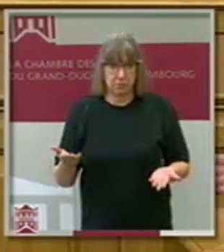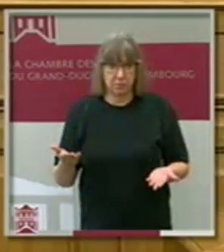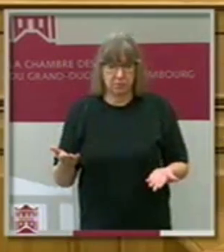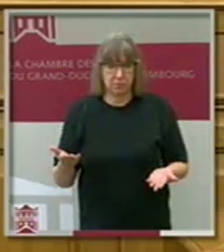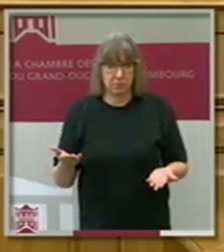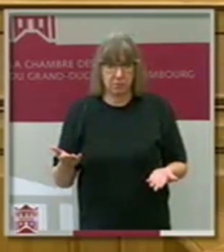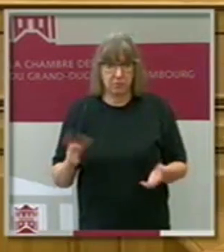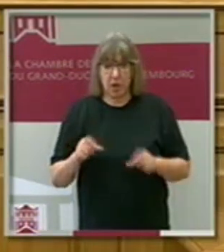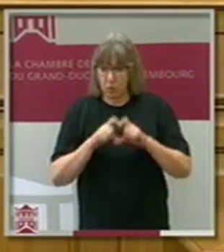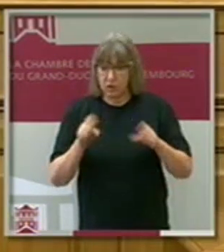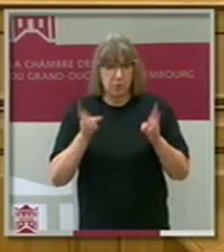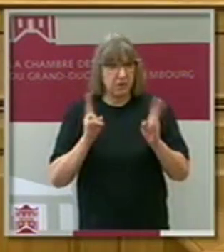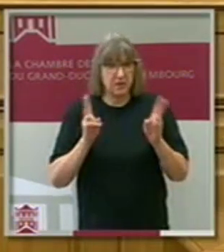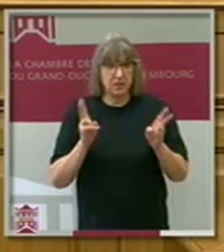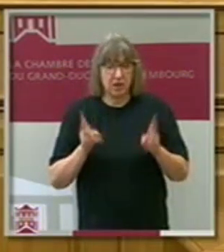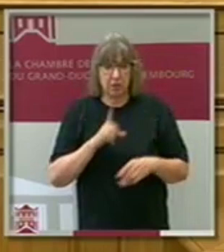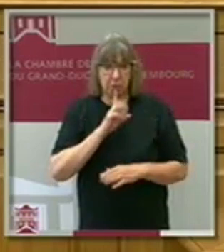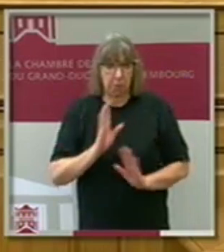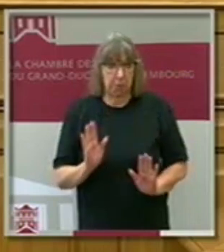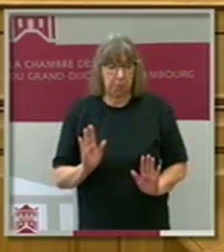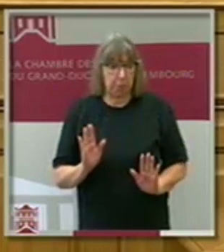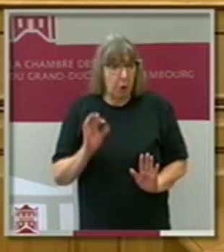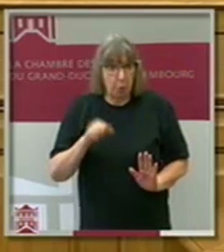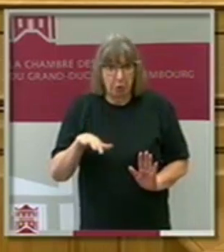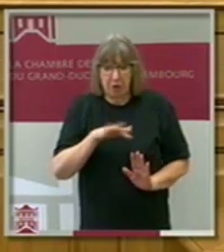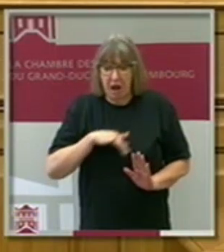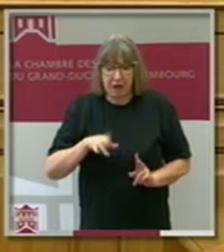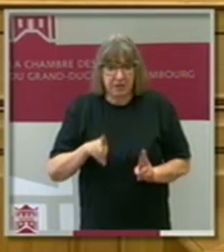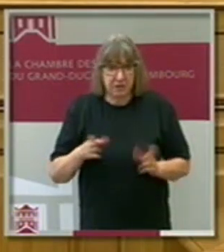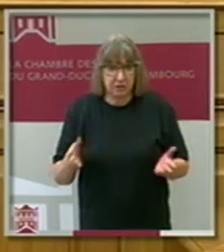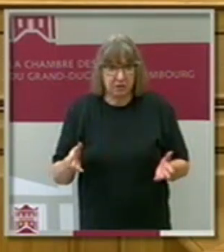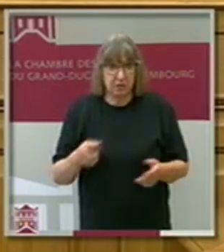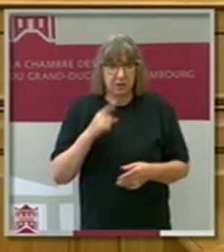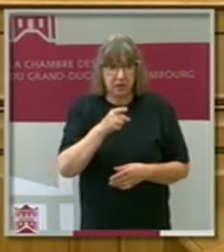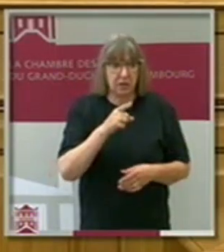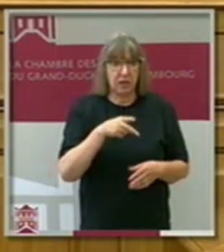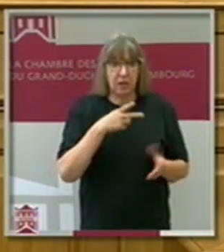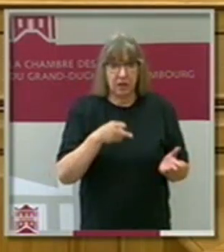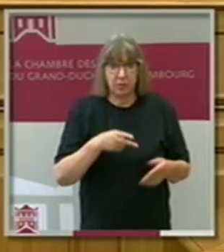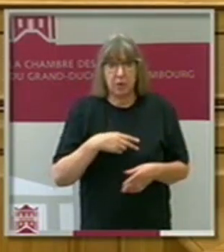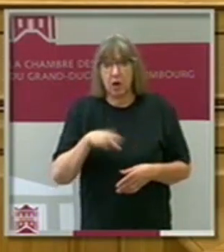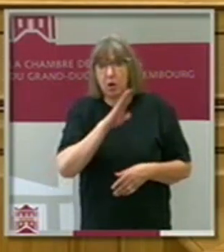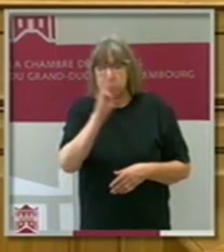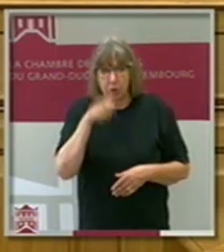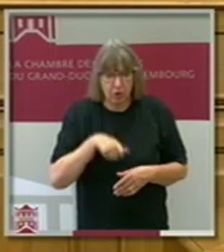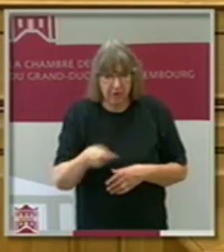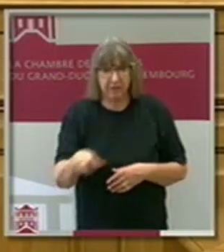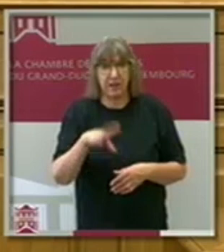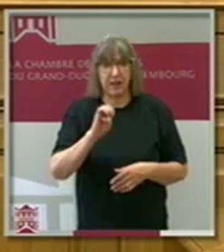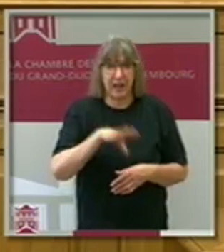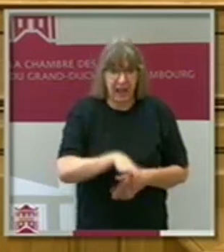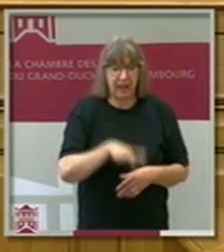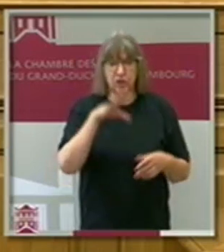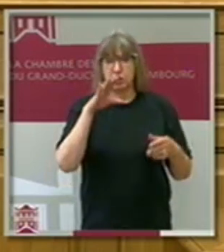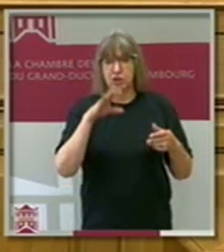der ist, was zu Bühne ist, was zu Esch ist, was auf anderen Plätzen am Land ist. Mit Sicherheit ist für diese Regierung kein Problem. Ich habe mir vorgestellt,